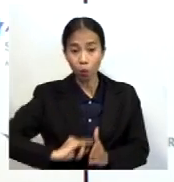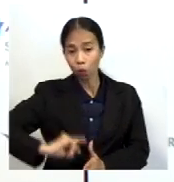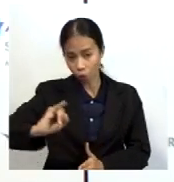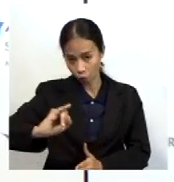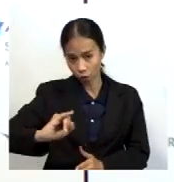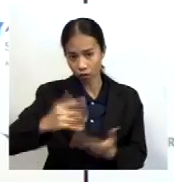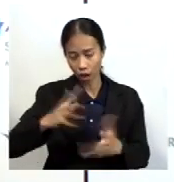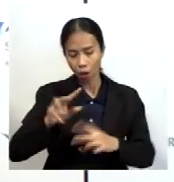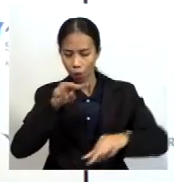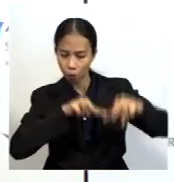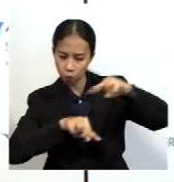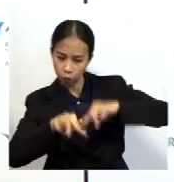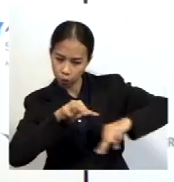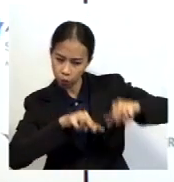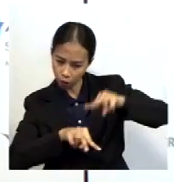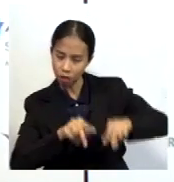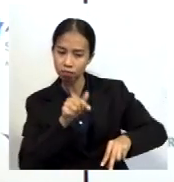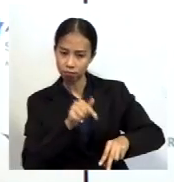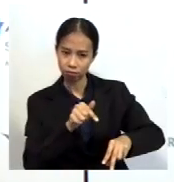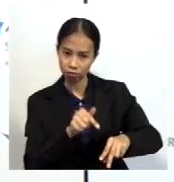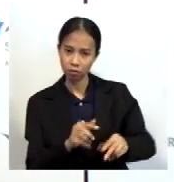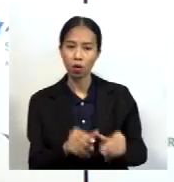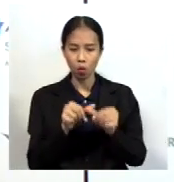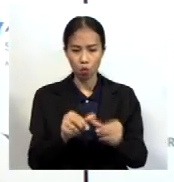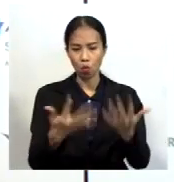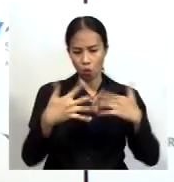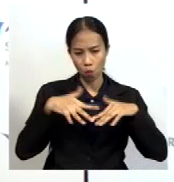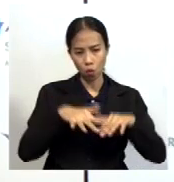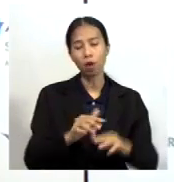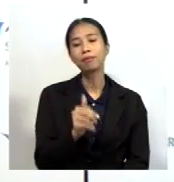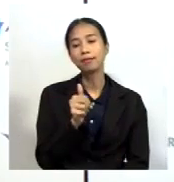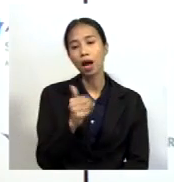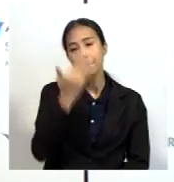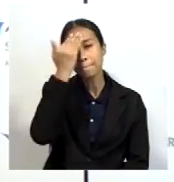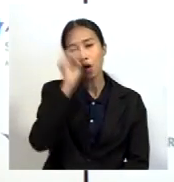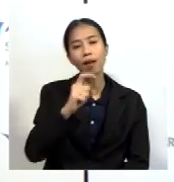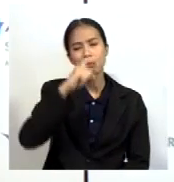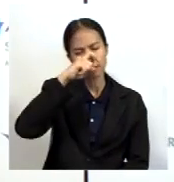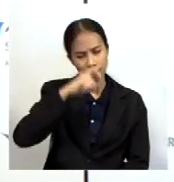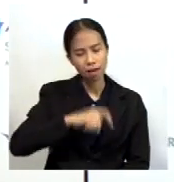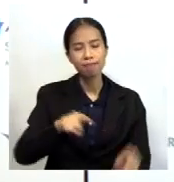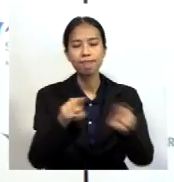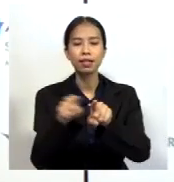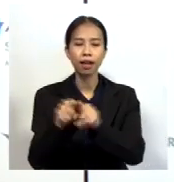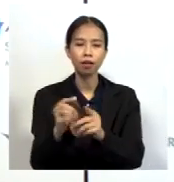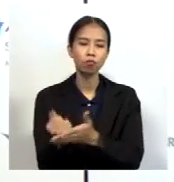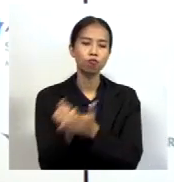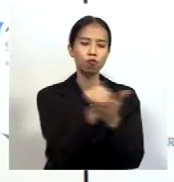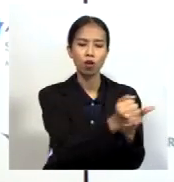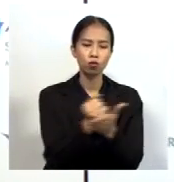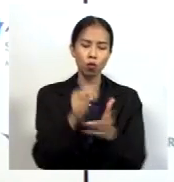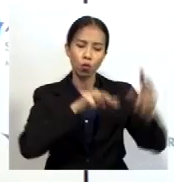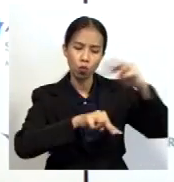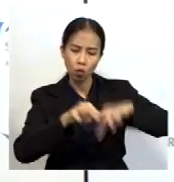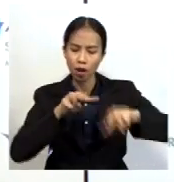จะดูแลคนเหล่านี้ที่มาอยู่ร่วมกันวันผมคิดว่านี้คนไทยด้วยกันเราก็ต้องดูแลซึ่งกันและกันนะครับแล้วก็โ